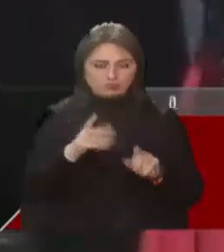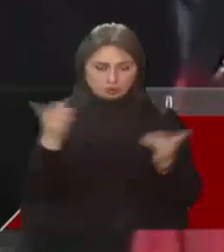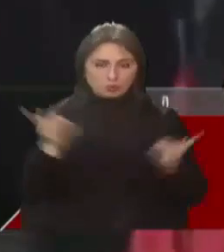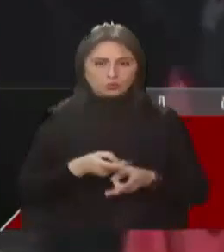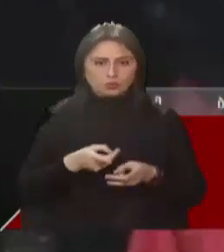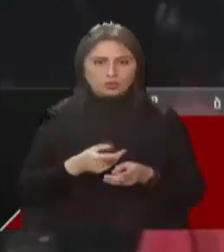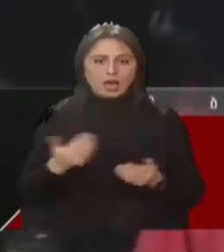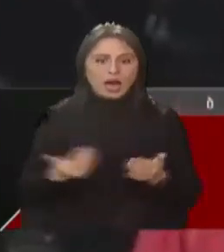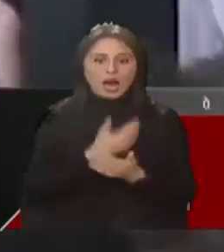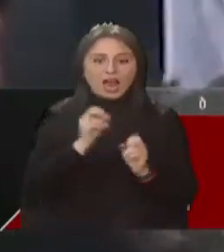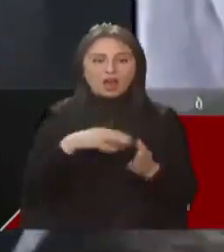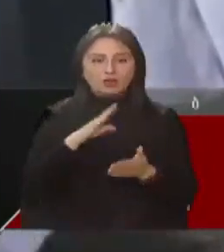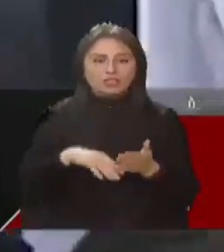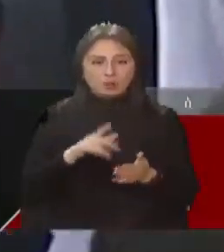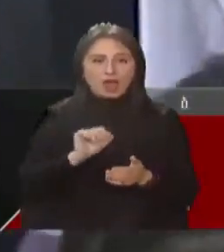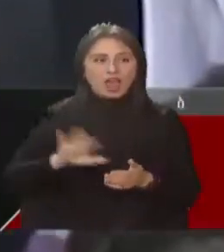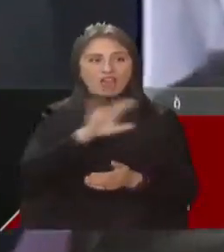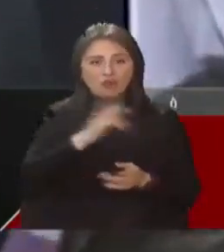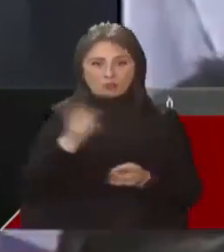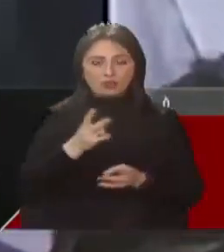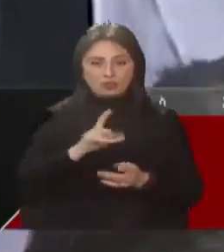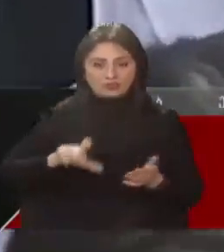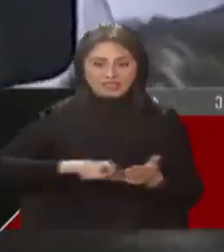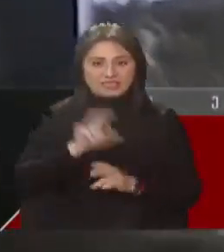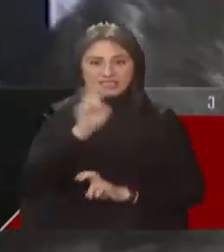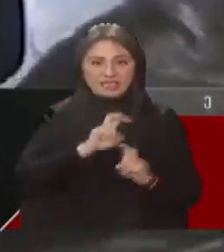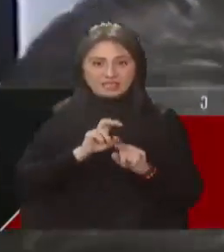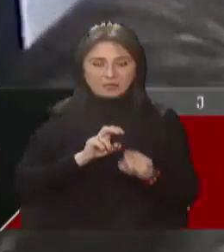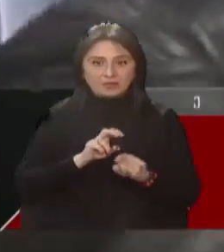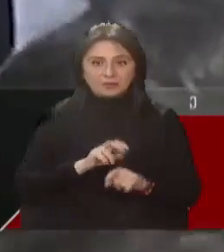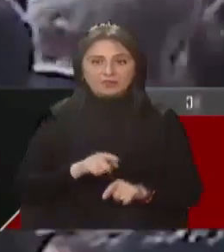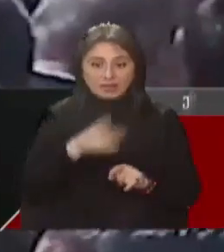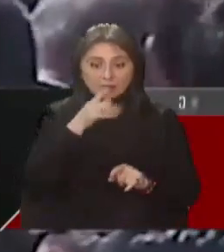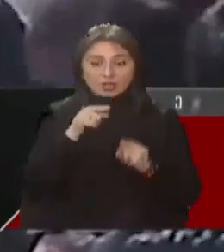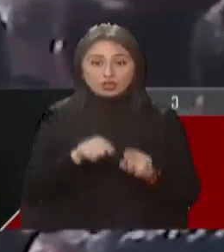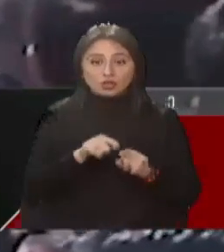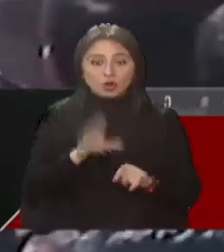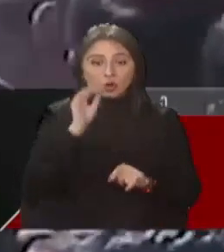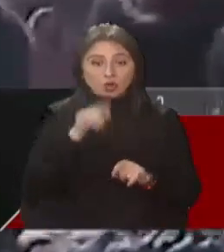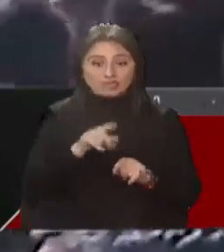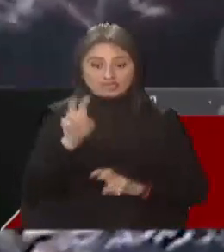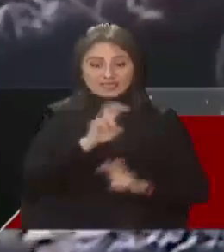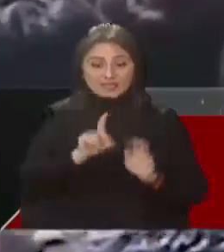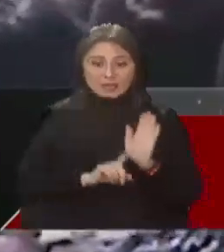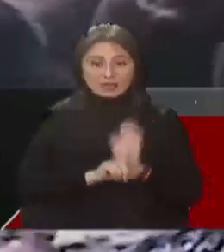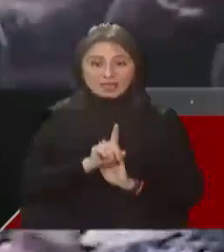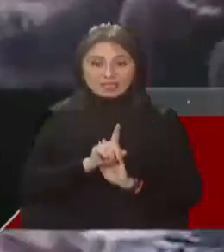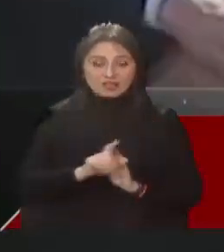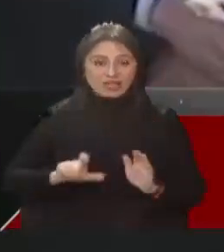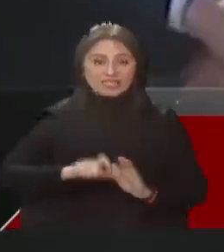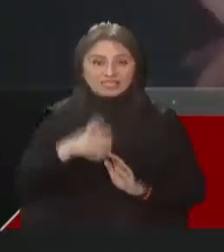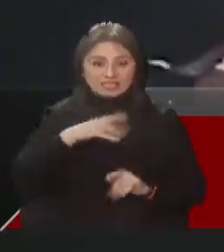ევროპას ახალი ენერგოუსაფრთხოების ფარგლებში ახალი გზების ძებნა მოუწევდათ. Და ამ დროისთვის, როცა ეს ძიება დაიწყებოდა,